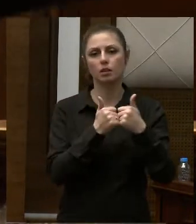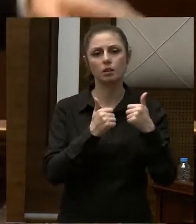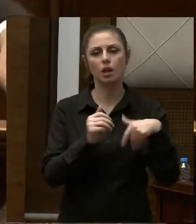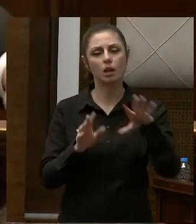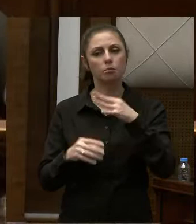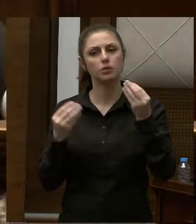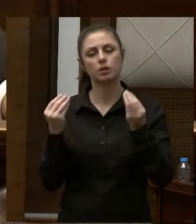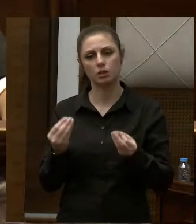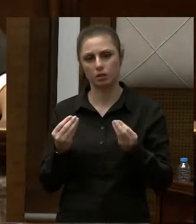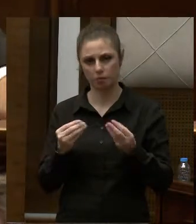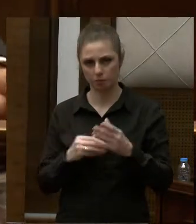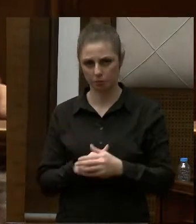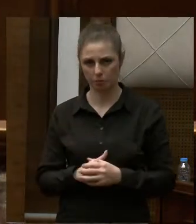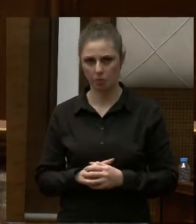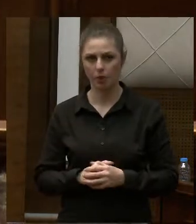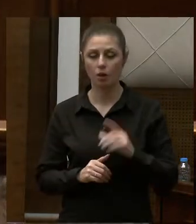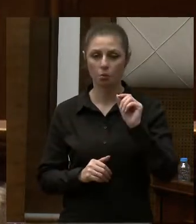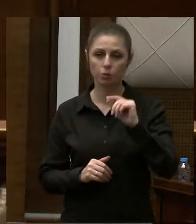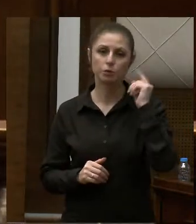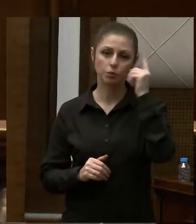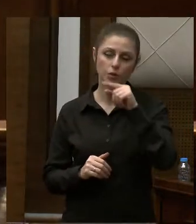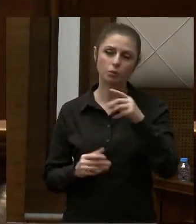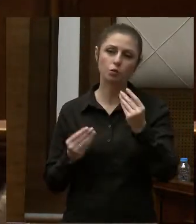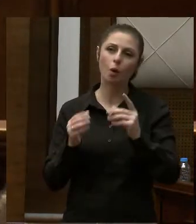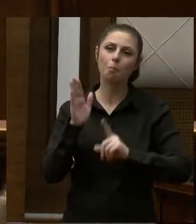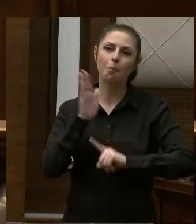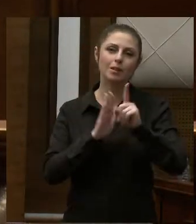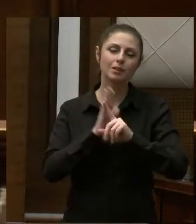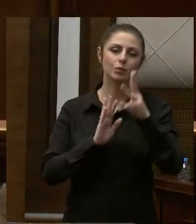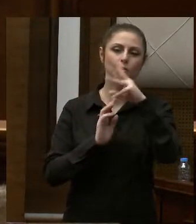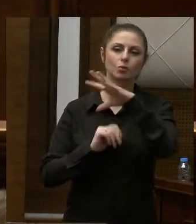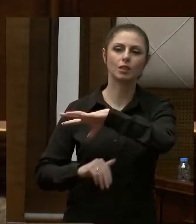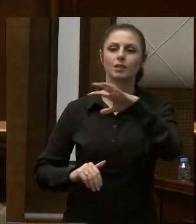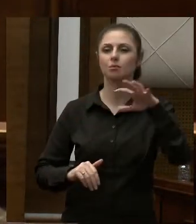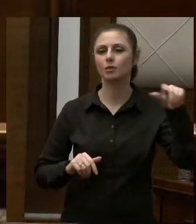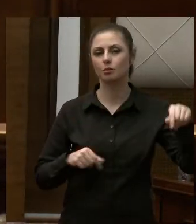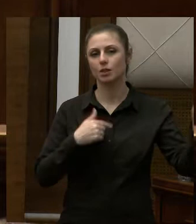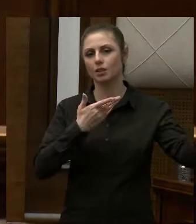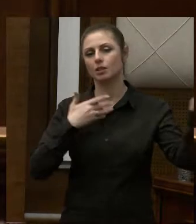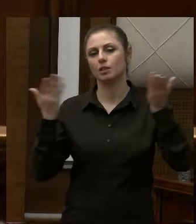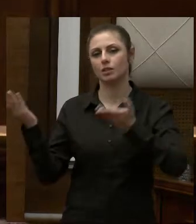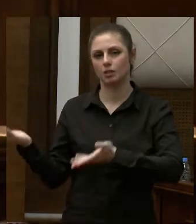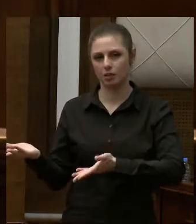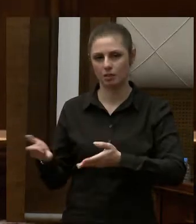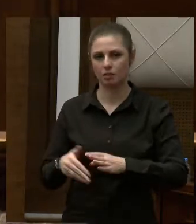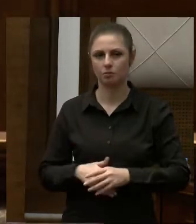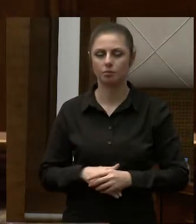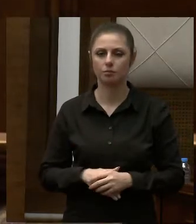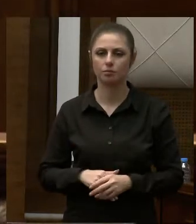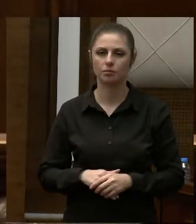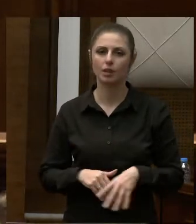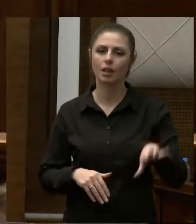birinciliğini, liderliğini devam ettiriyor. Bu nedenle bu çok başarılı 3 takımı televizyonların, ekranın ve sizlerin önüne